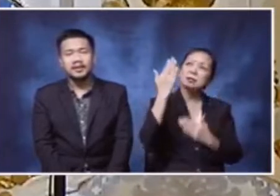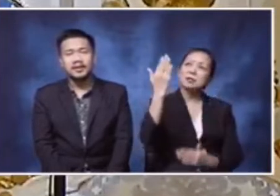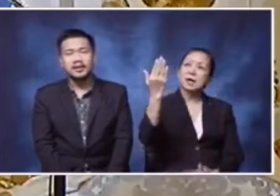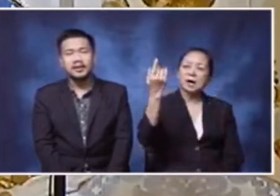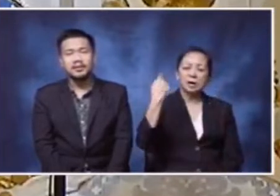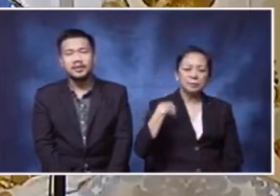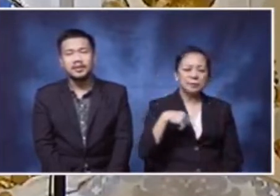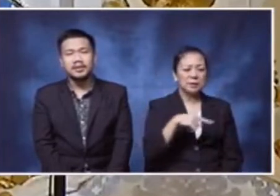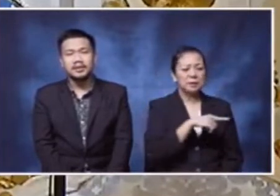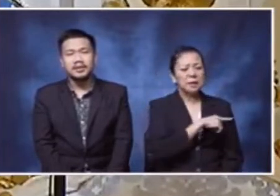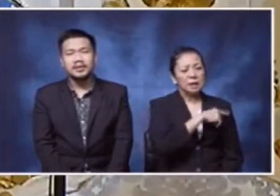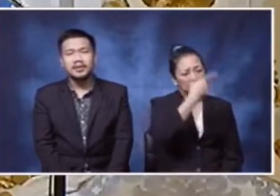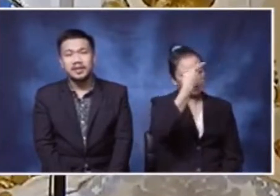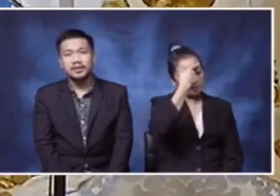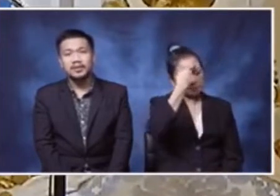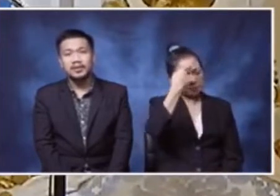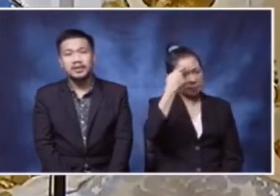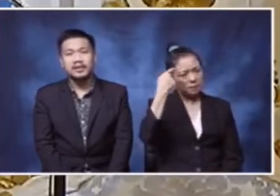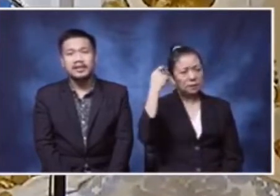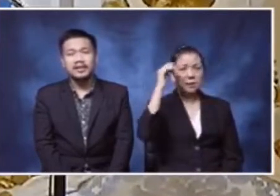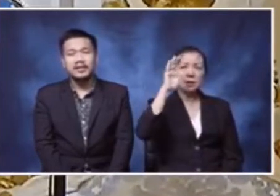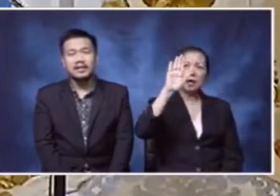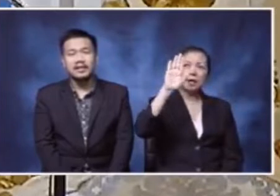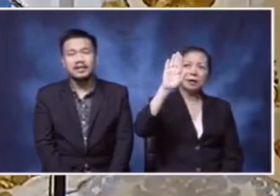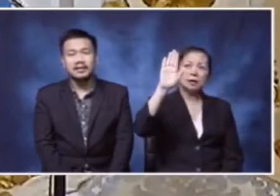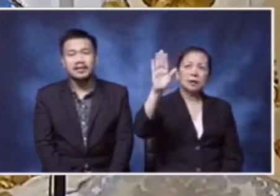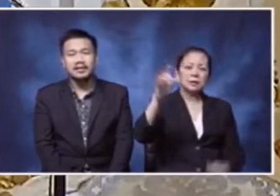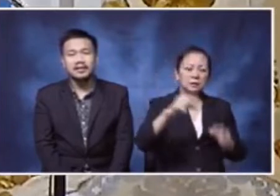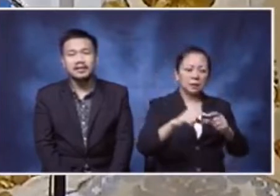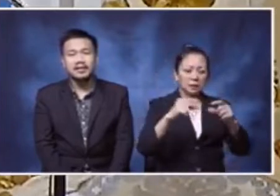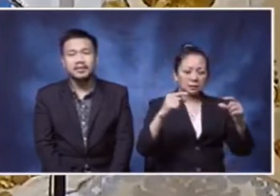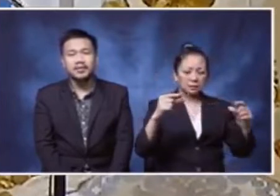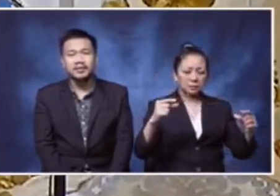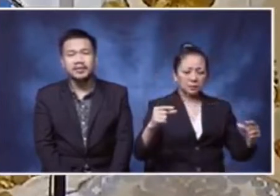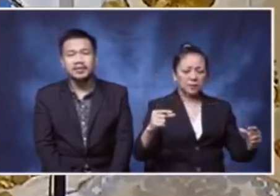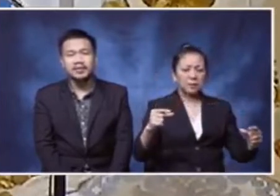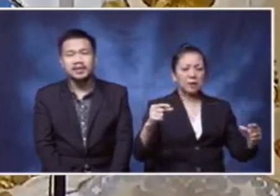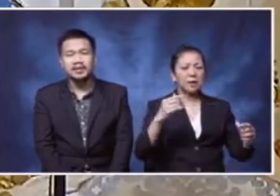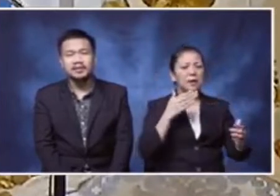sasalamatan ka namin sa iyong dakilang aming